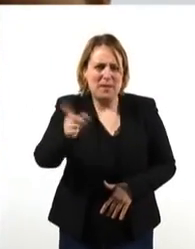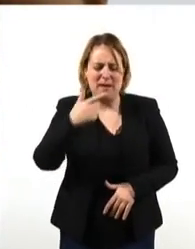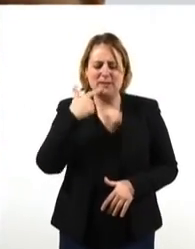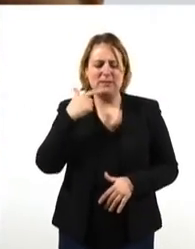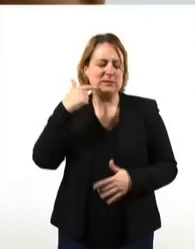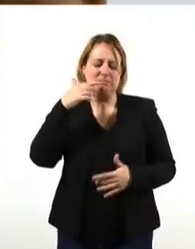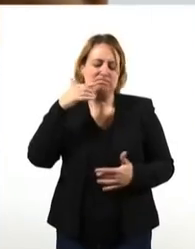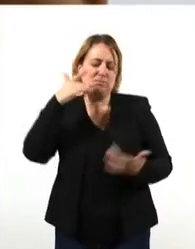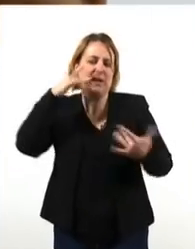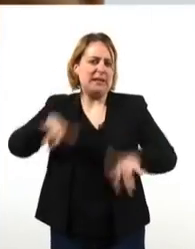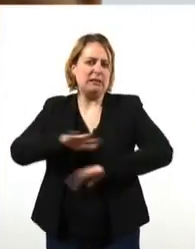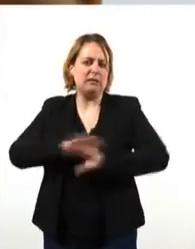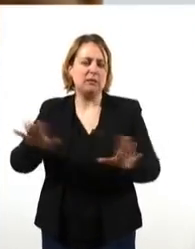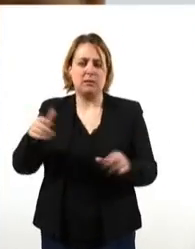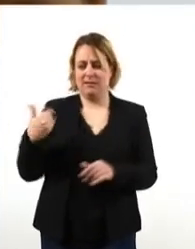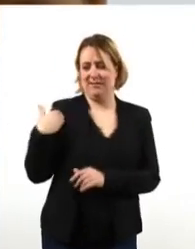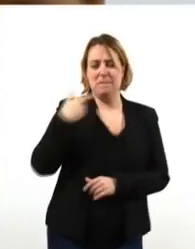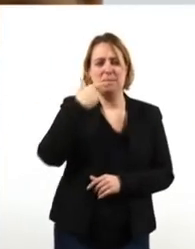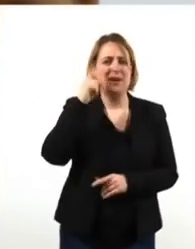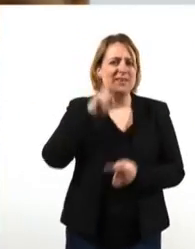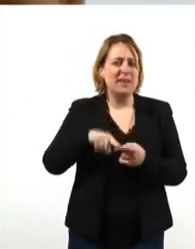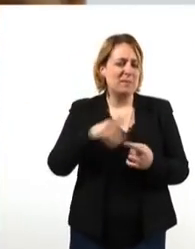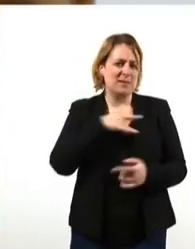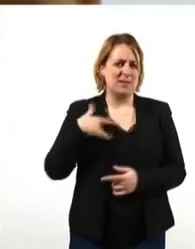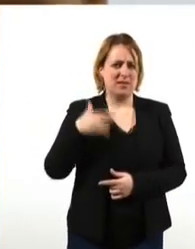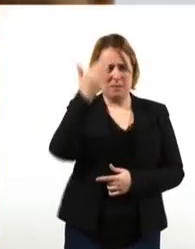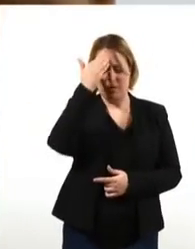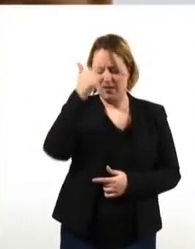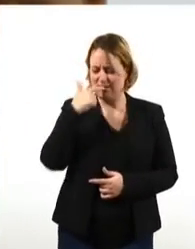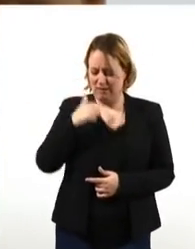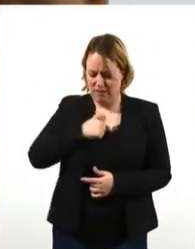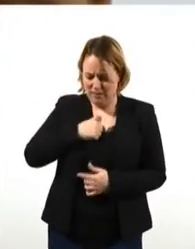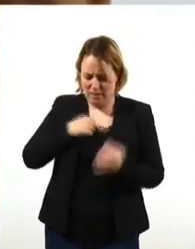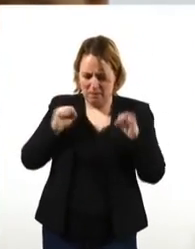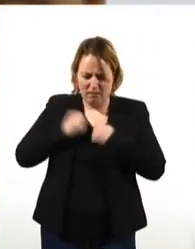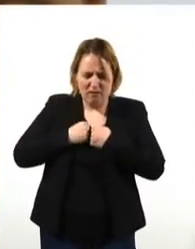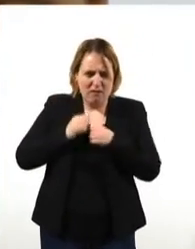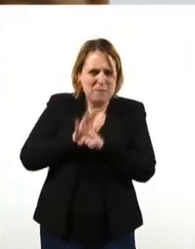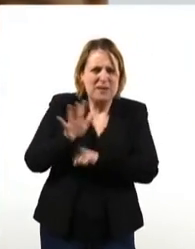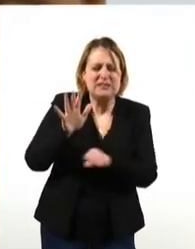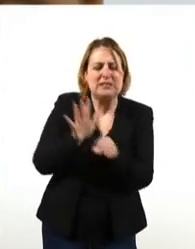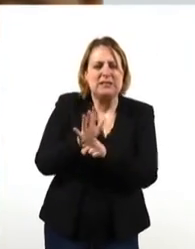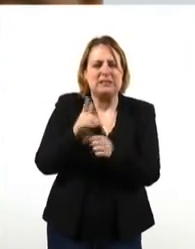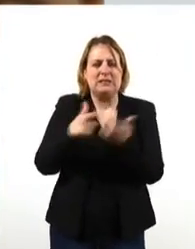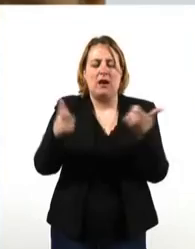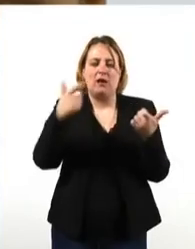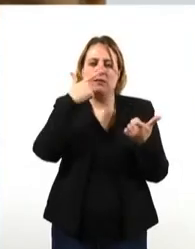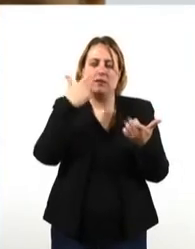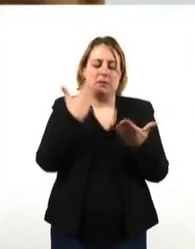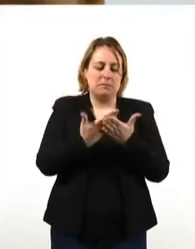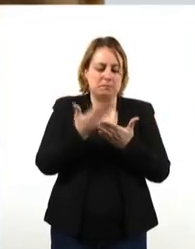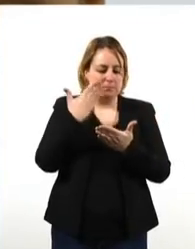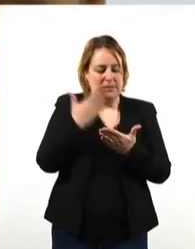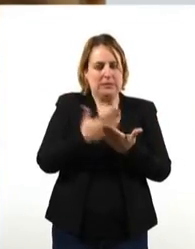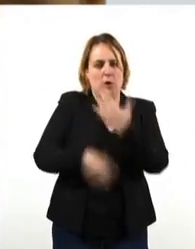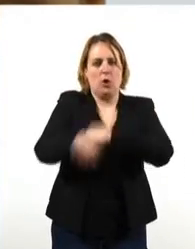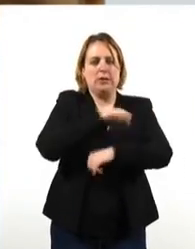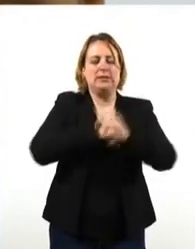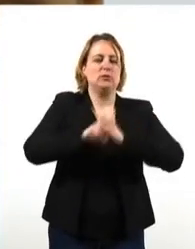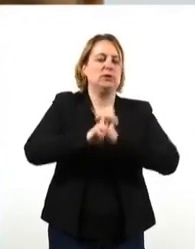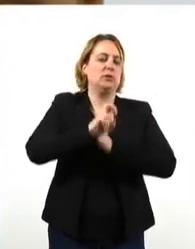avaient besoin de leur intimité. Et du coup, ça rendrait la vie des jeunes plus facile, en